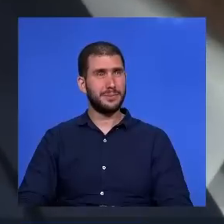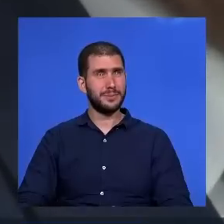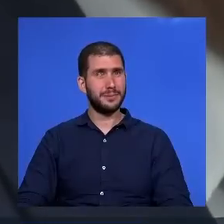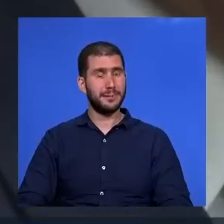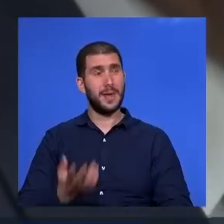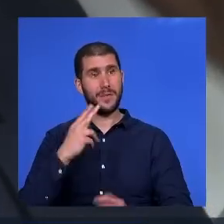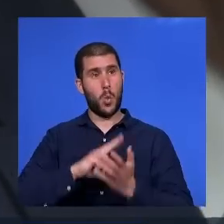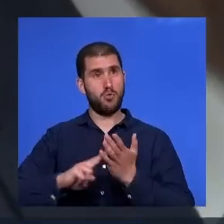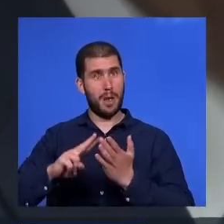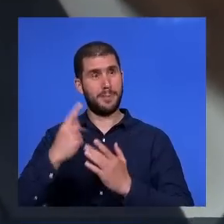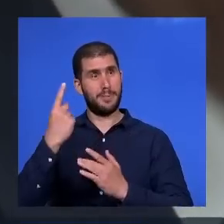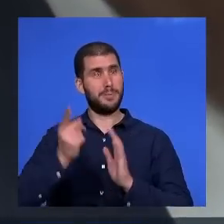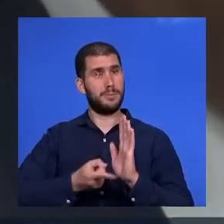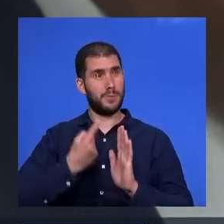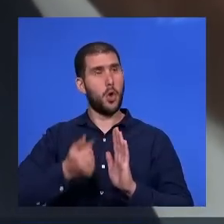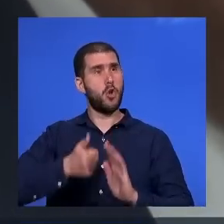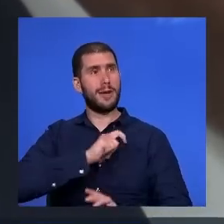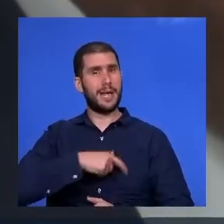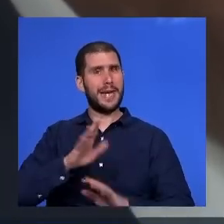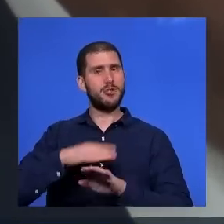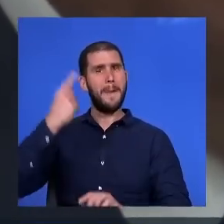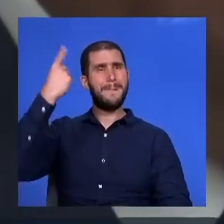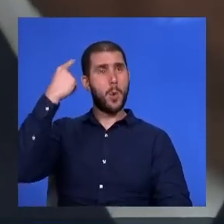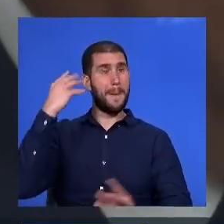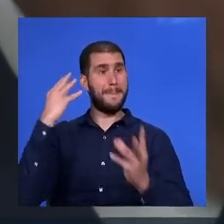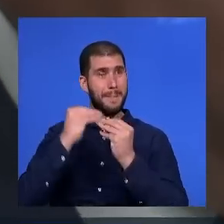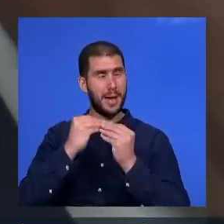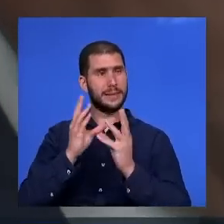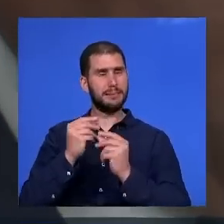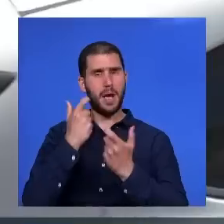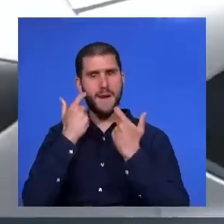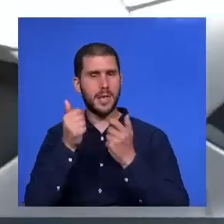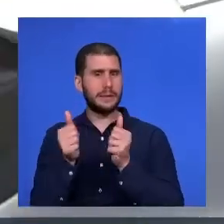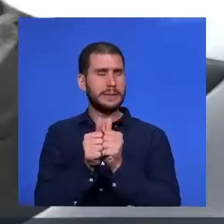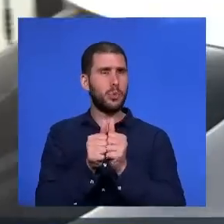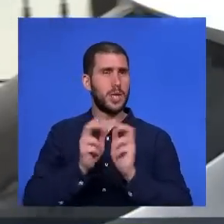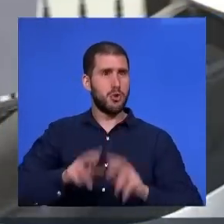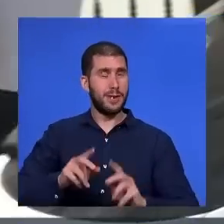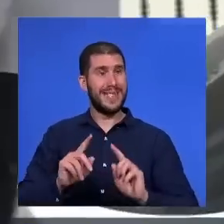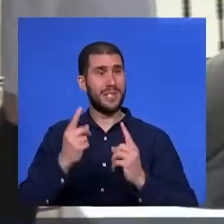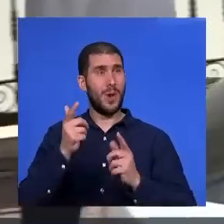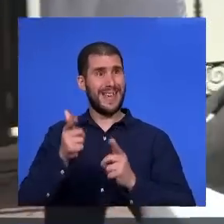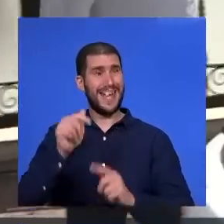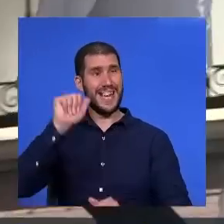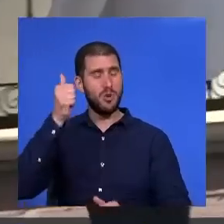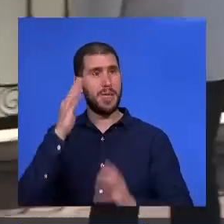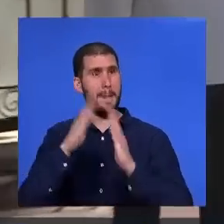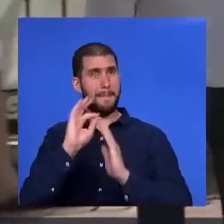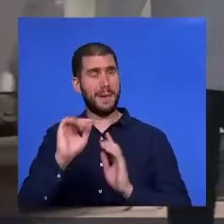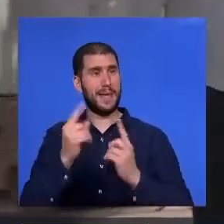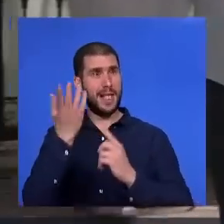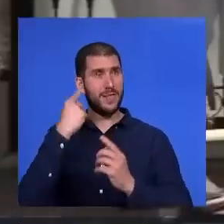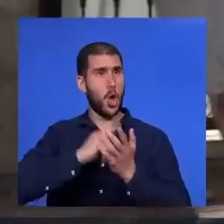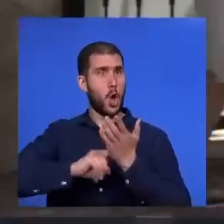לפני כחודשיים הוגדר לראשונה ראש העיר מאוים, ומאז מסתובב עם אבטחה צמודה. אירוע הירי הראשון לעבר ביתו התרחש